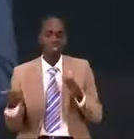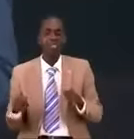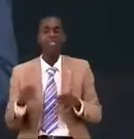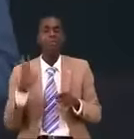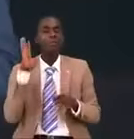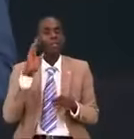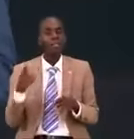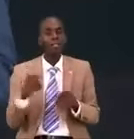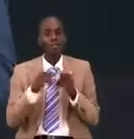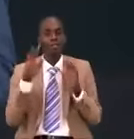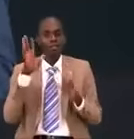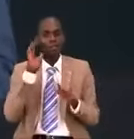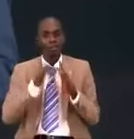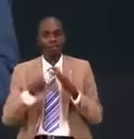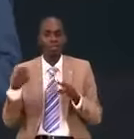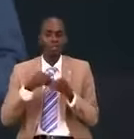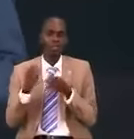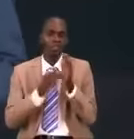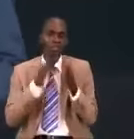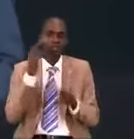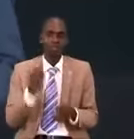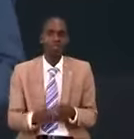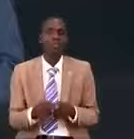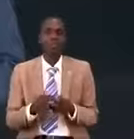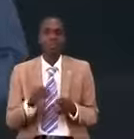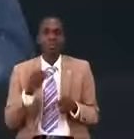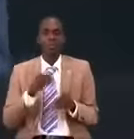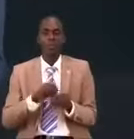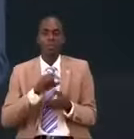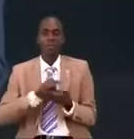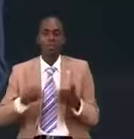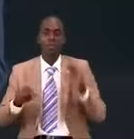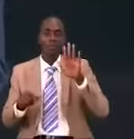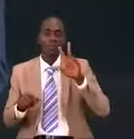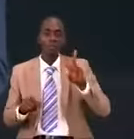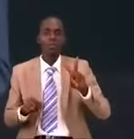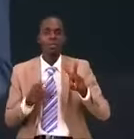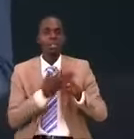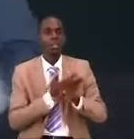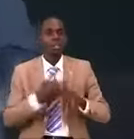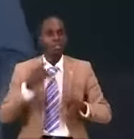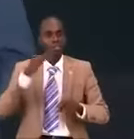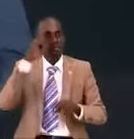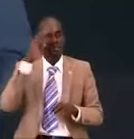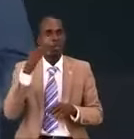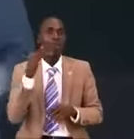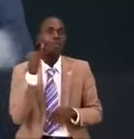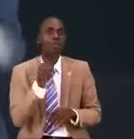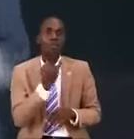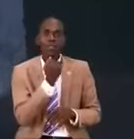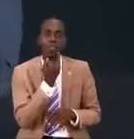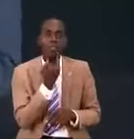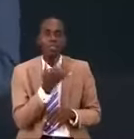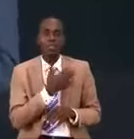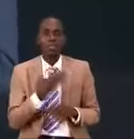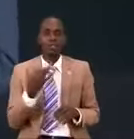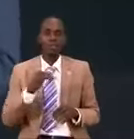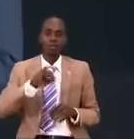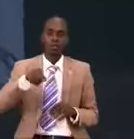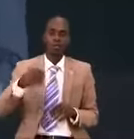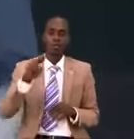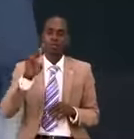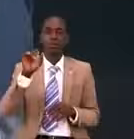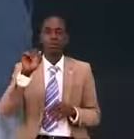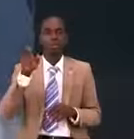les hommes d'Israël et de Judas poussèrent des cris et en l'air à la